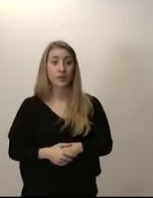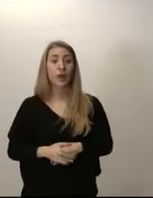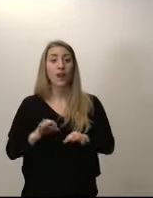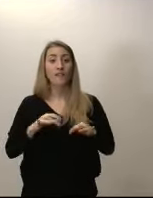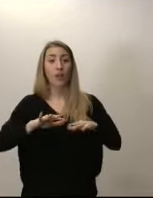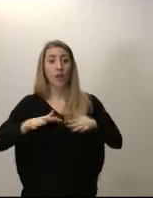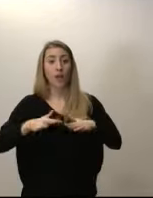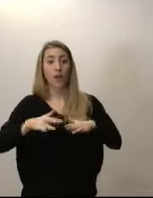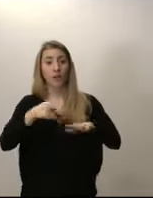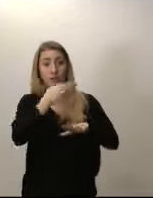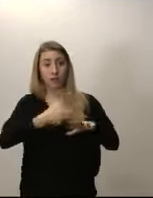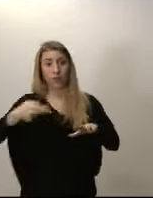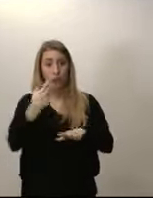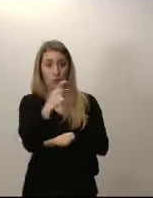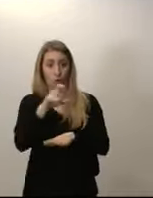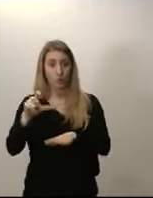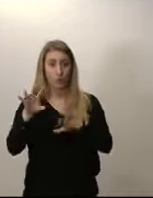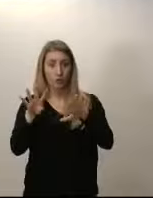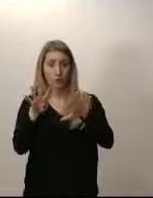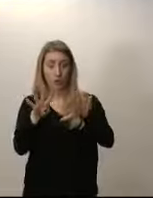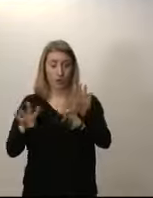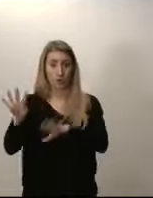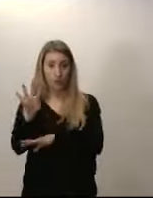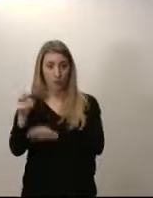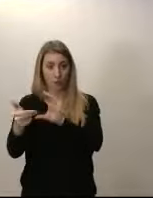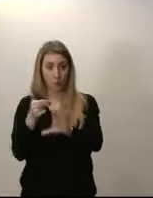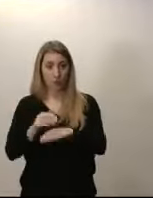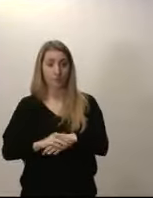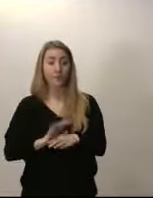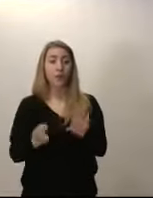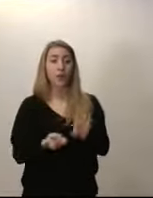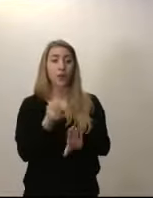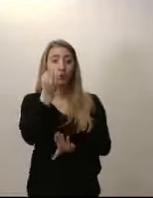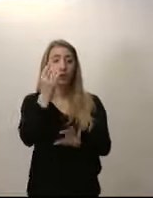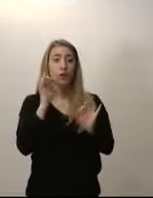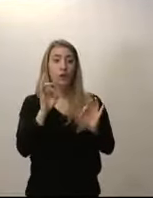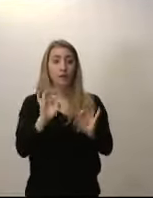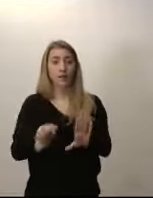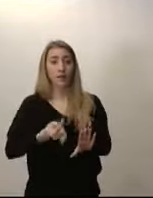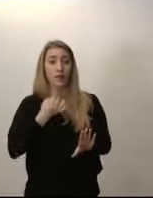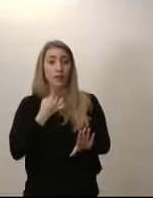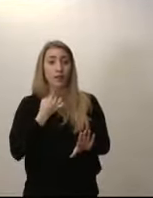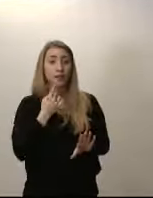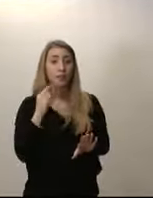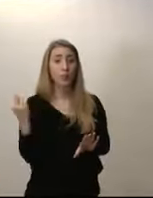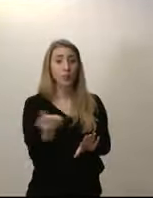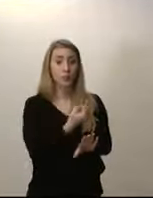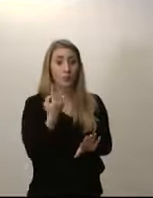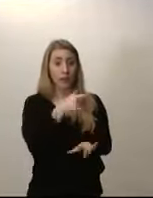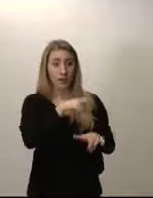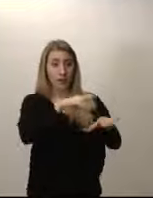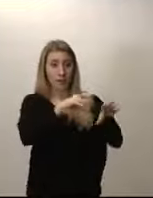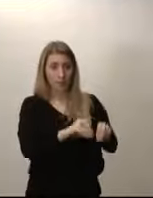est de 284 €. Bon, juste au-dessus, vous avez l'encours de dette par habitant qui est descendu